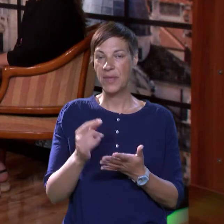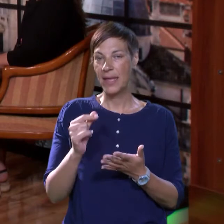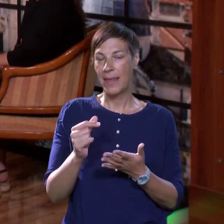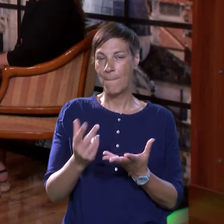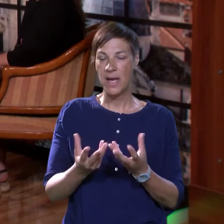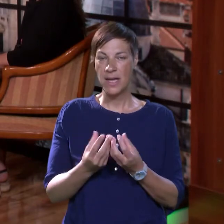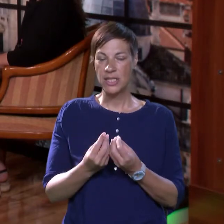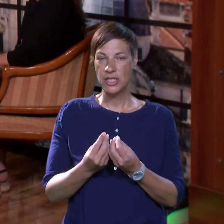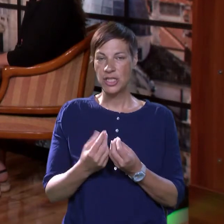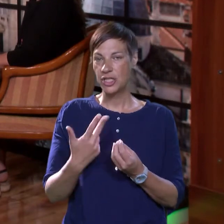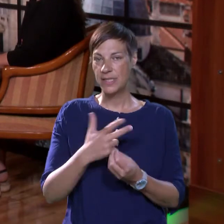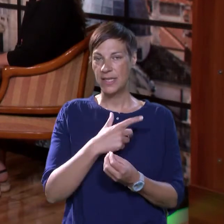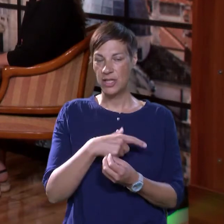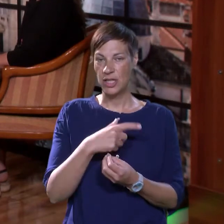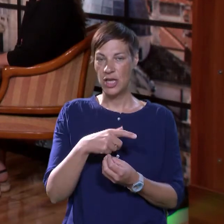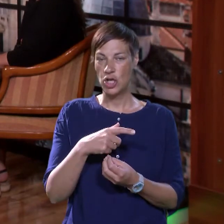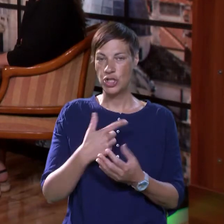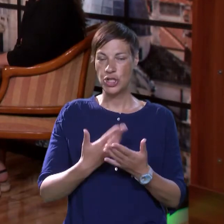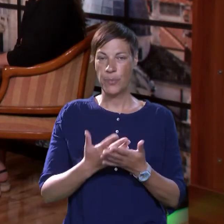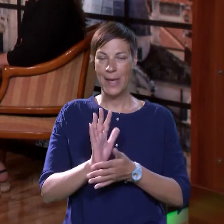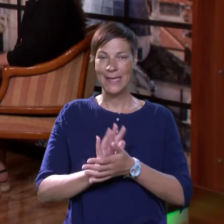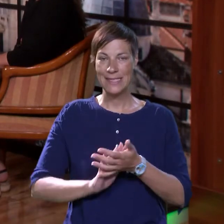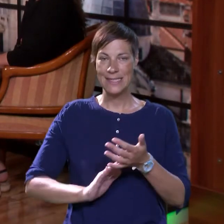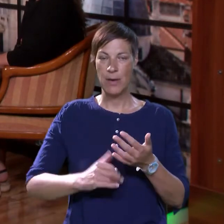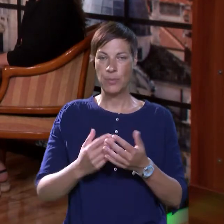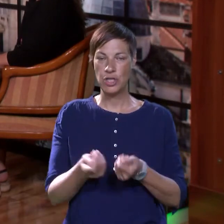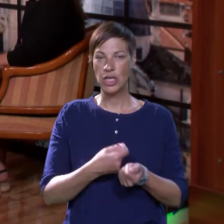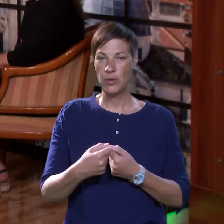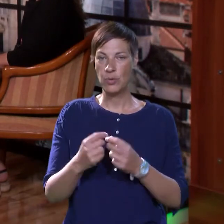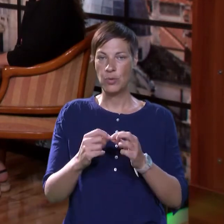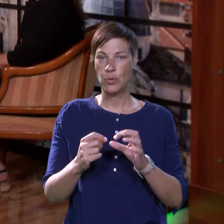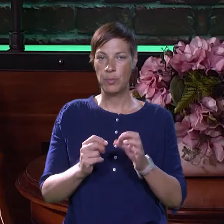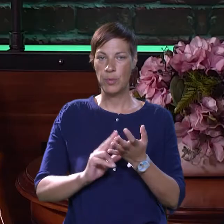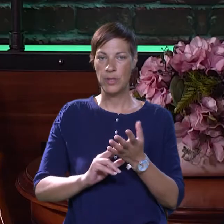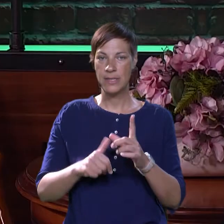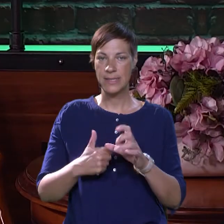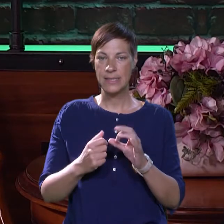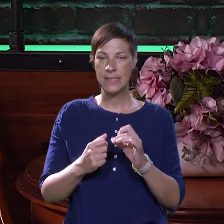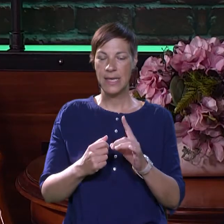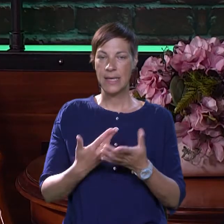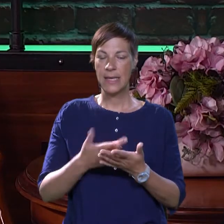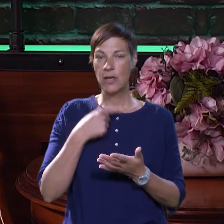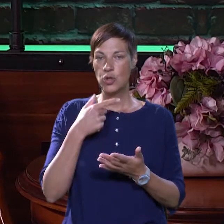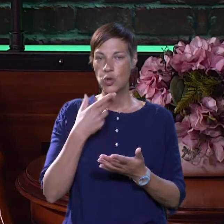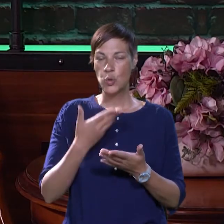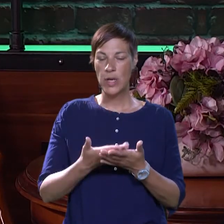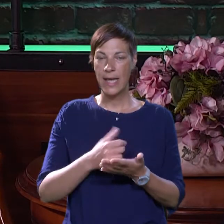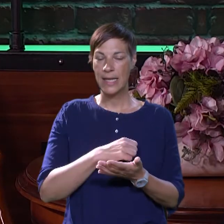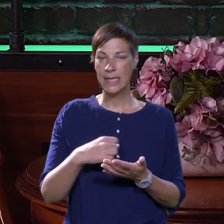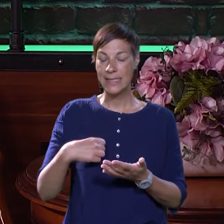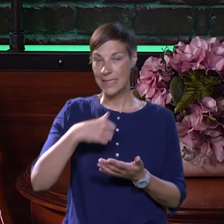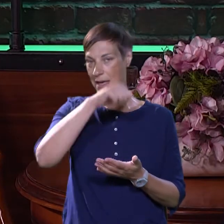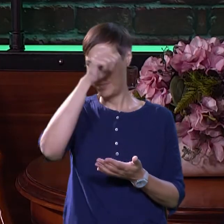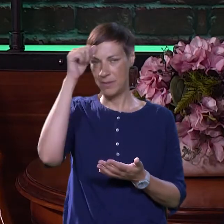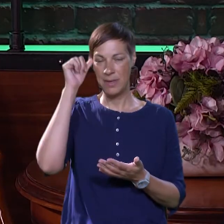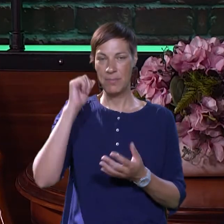Dakle, jedna mala šačica od njih troje, dakle, je započela udrugu Bonsai i kako su rekli, dakle, i